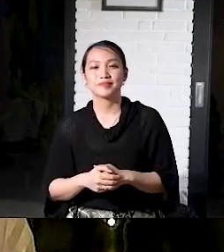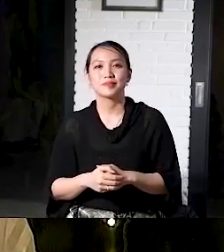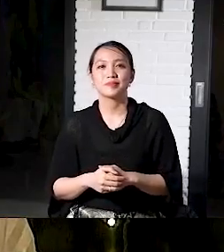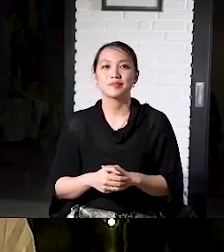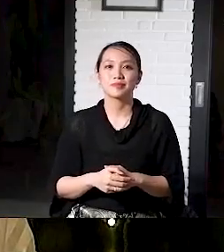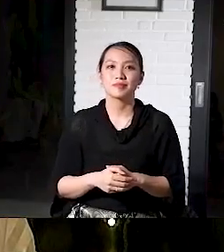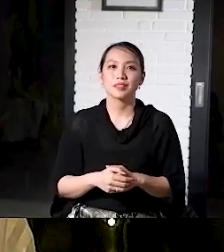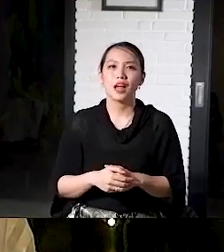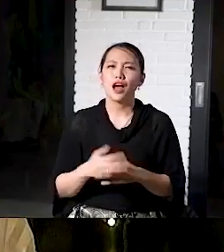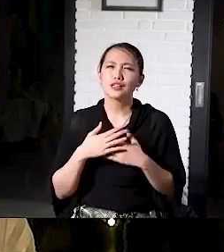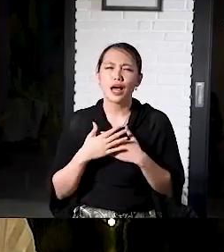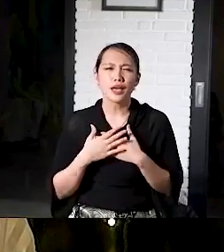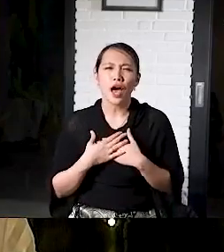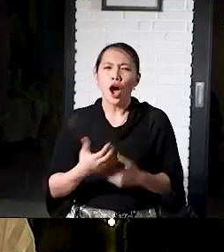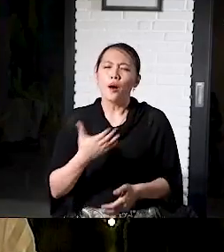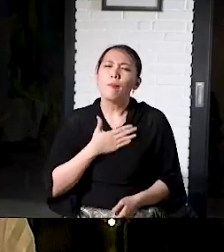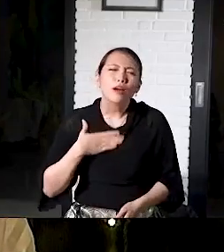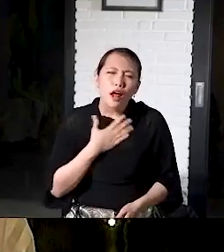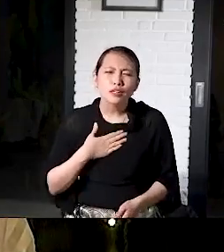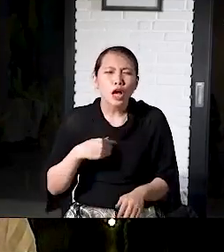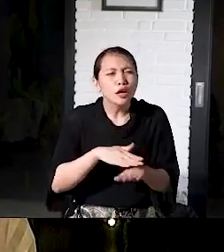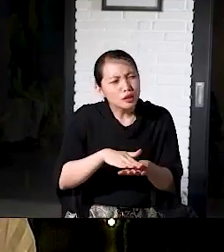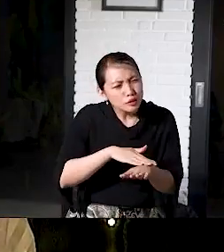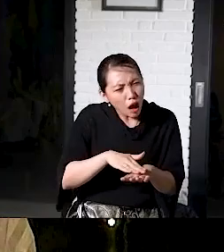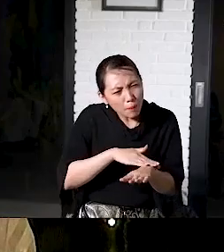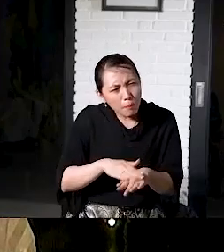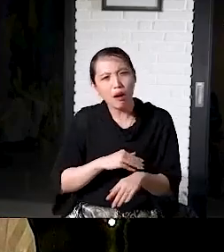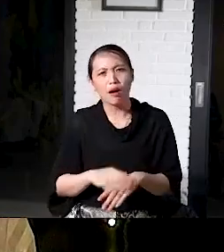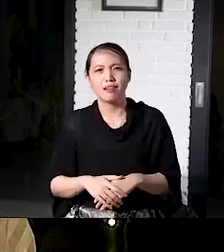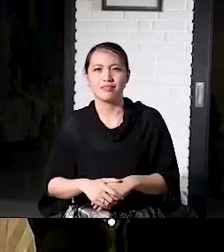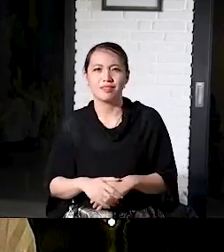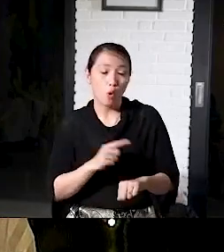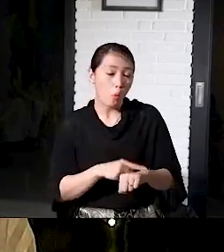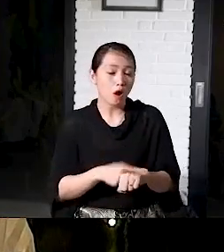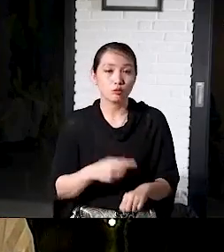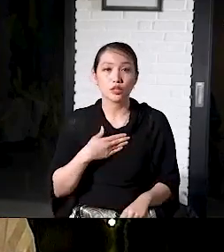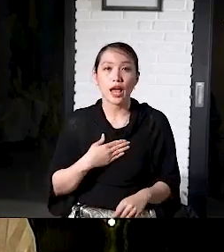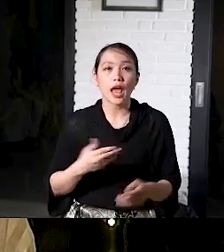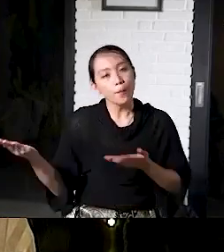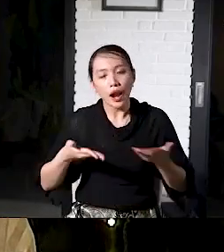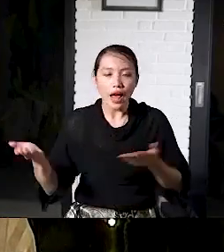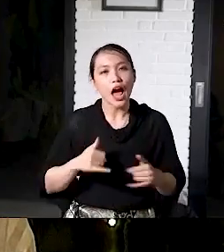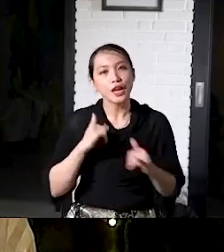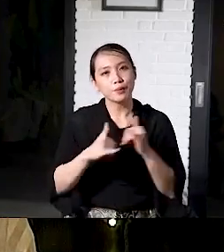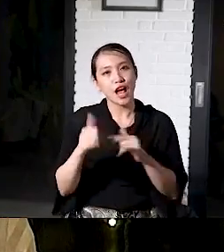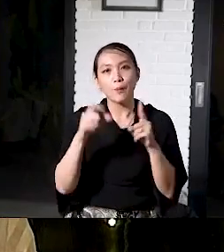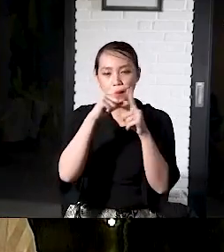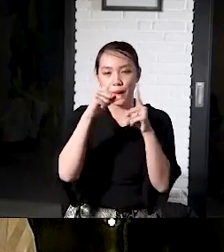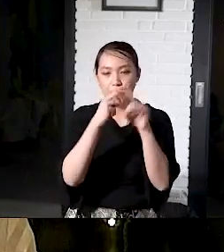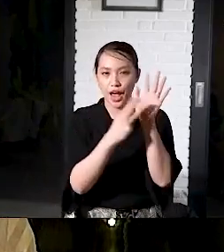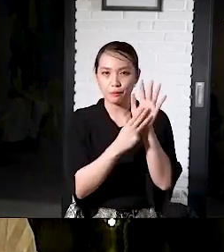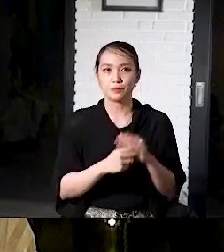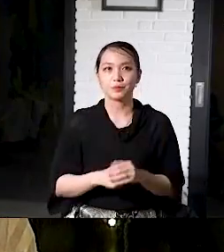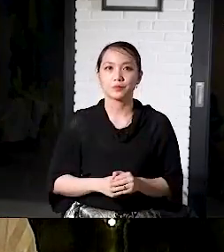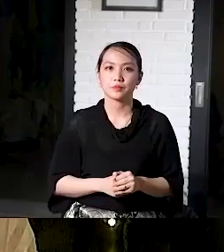yang berjamaah, saya padahal ikut melayani bersama dengan Pastor Philip. Tapi yang saya ingat itu bukan masalah apa, tapi saya ingat bahwa saat